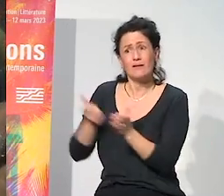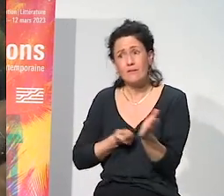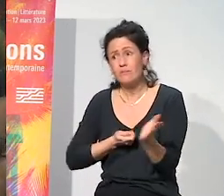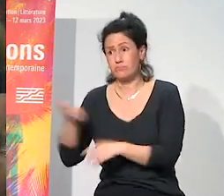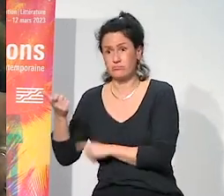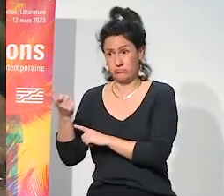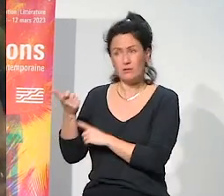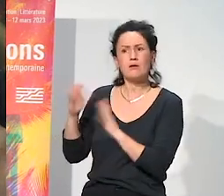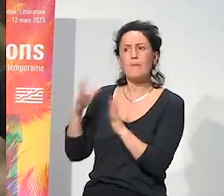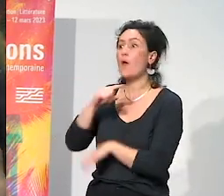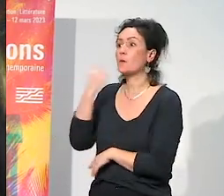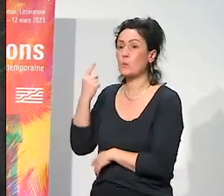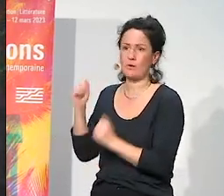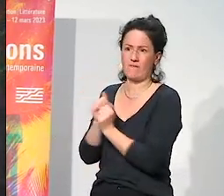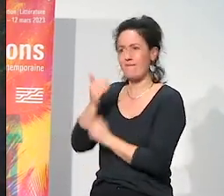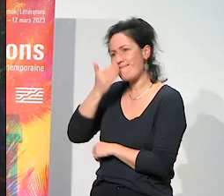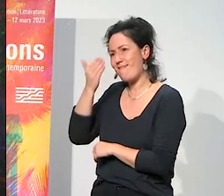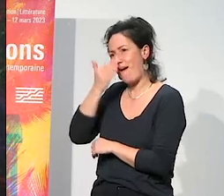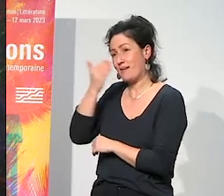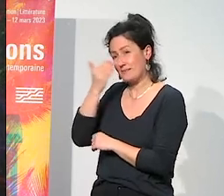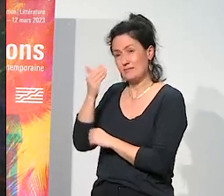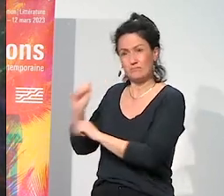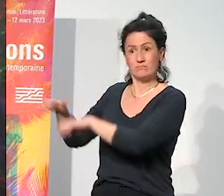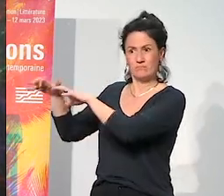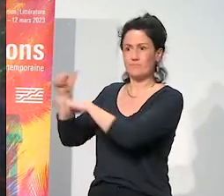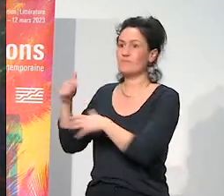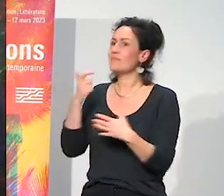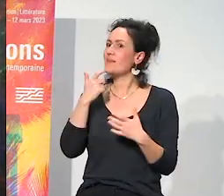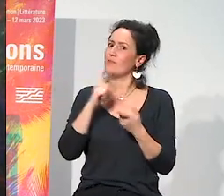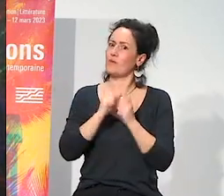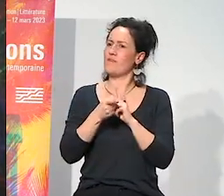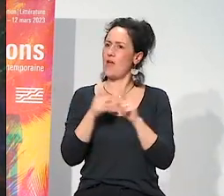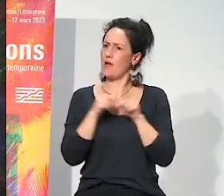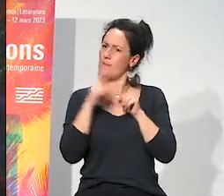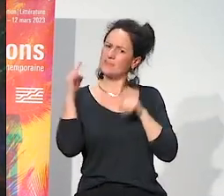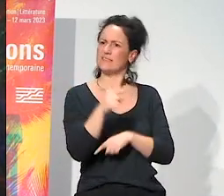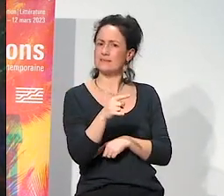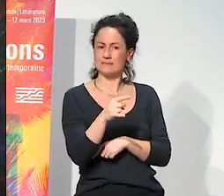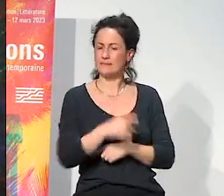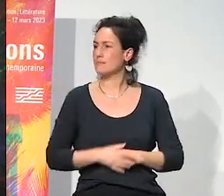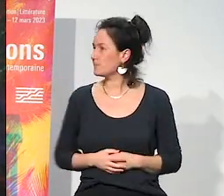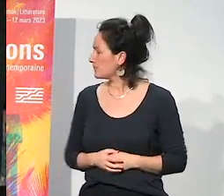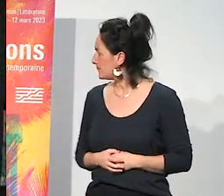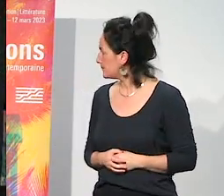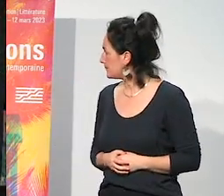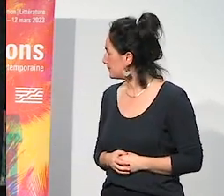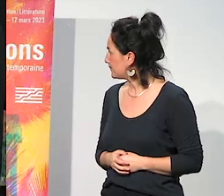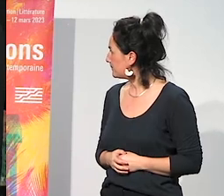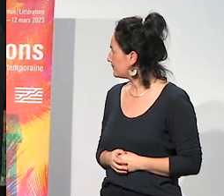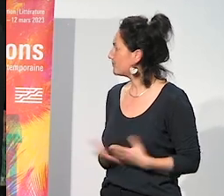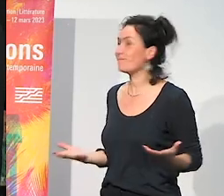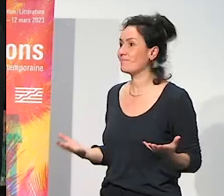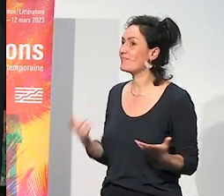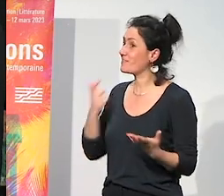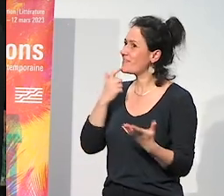gaz. Donc, Anne Frank, obsession des négationnistes aussi. Oui, parce que là, elle prouve qu'en effet, c'était ouais. Donc